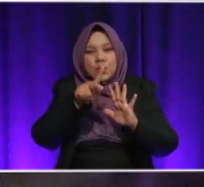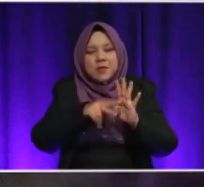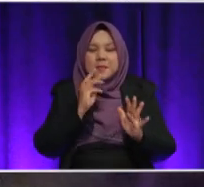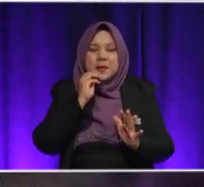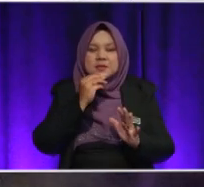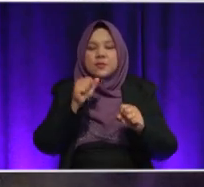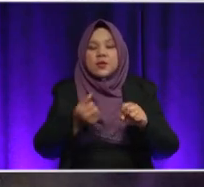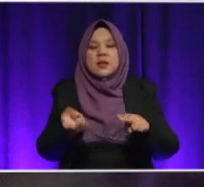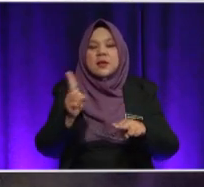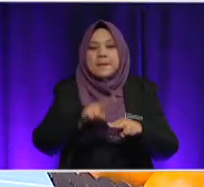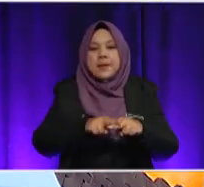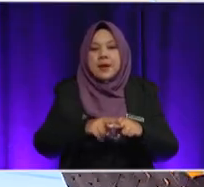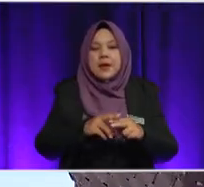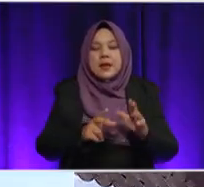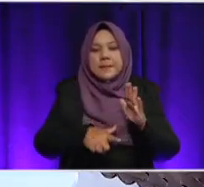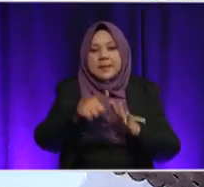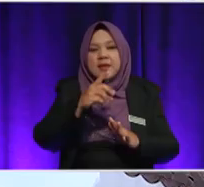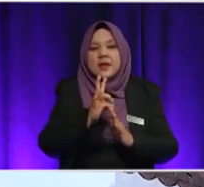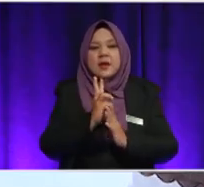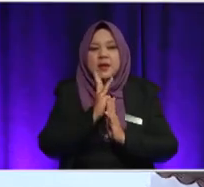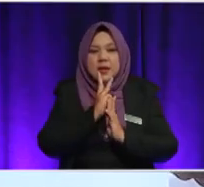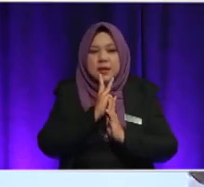tambah banyak air jadi